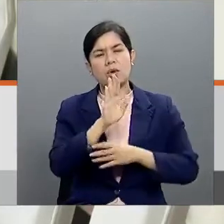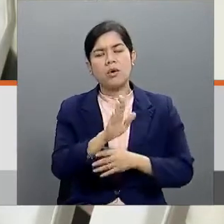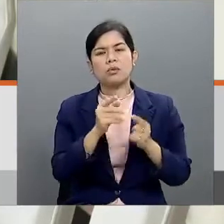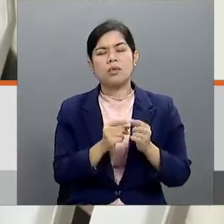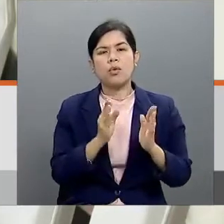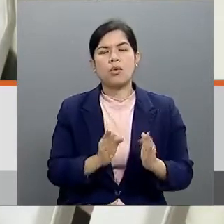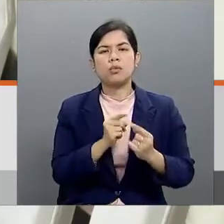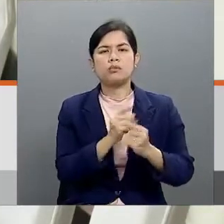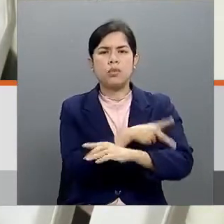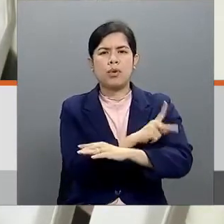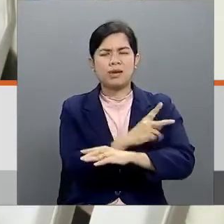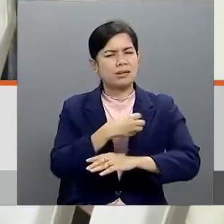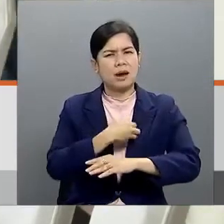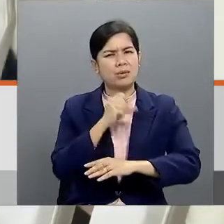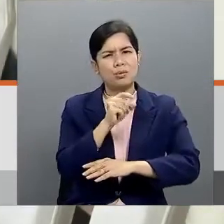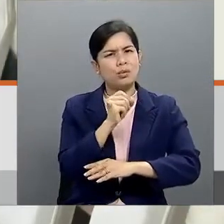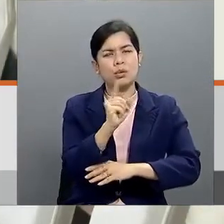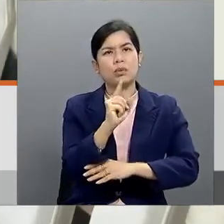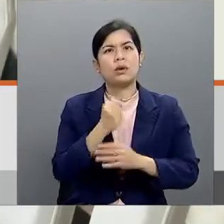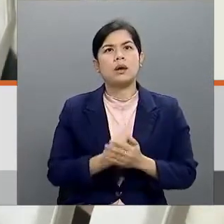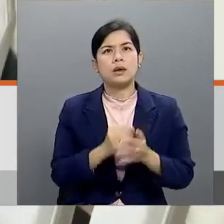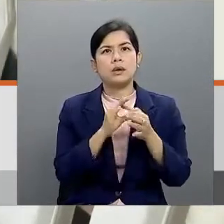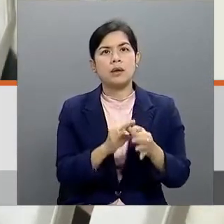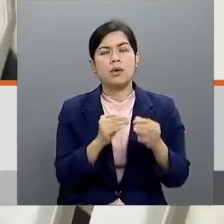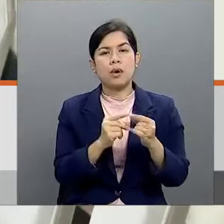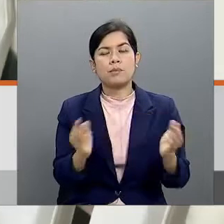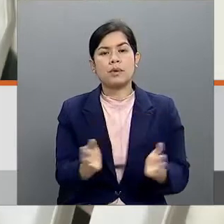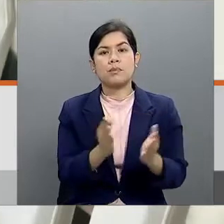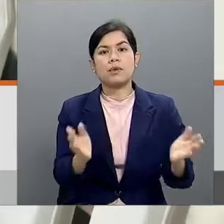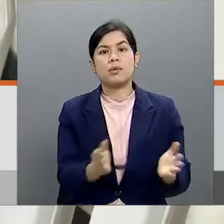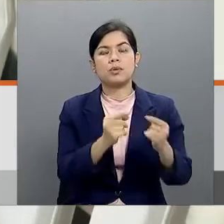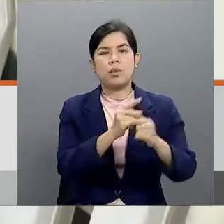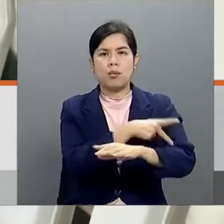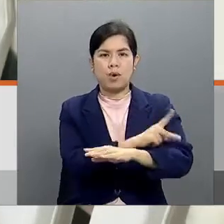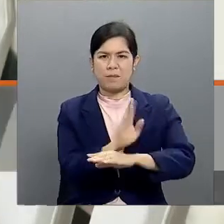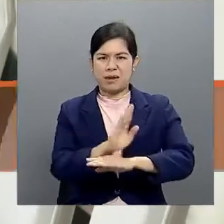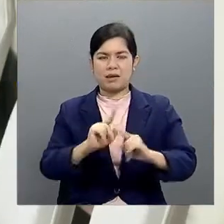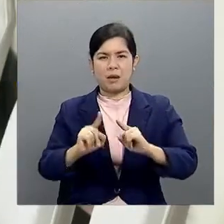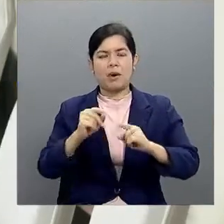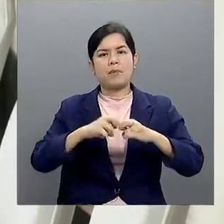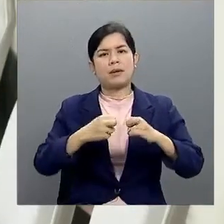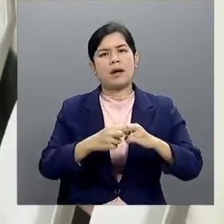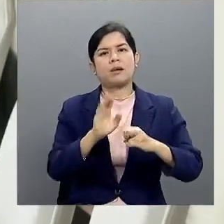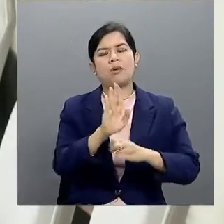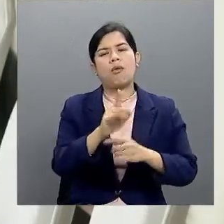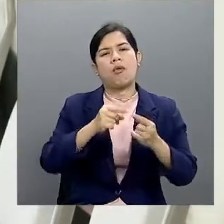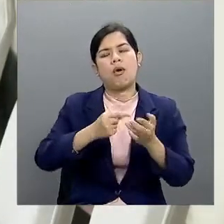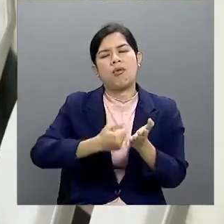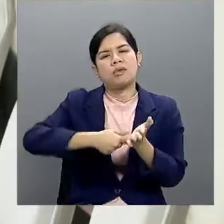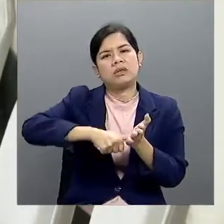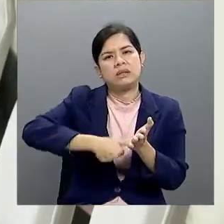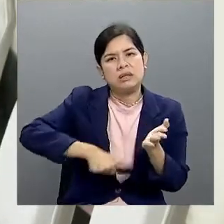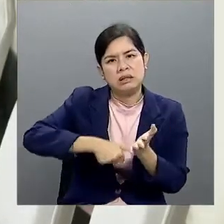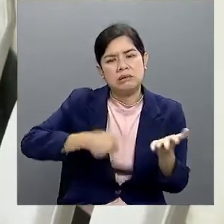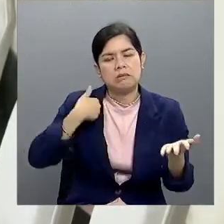ในเวลานี้คงไม่ใช่เรื่องการผลักดันภูเก็ตโมเดลนะคะแต่เป็นเรื่องปัญหาภาระหนี้สินที่พวกเขากำลังแบกรับภาระอยู่ค่ะซึ่ง